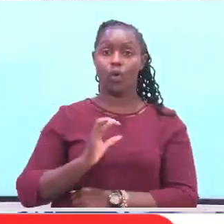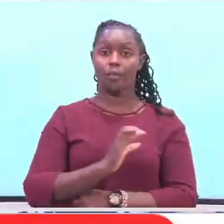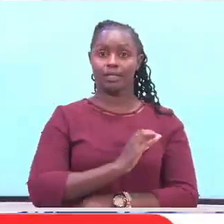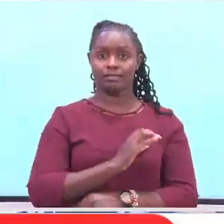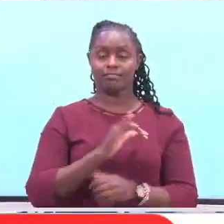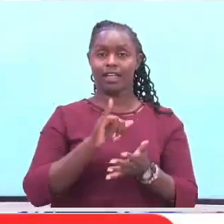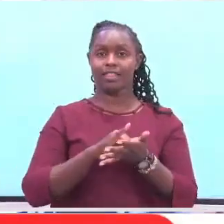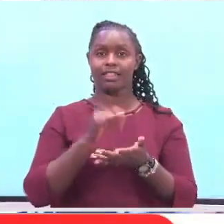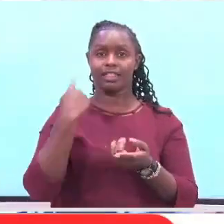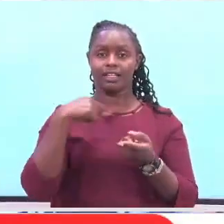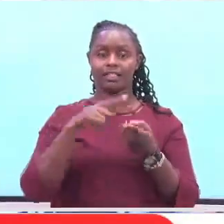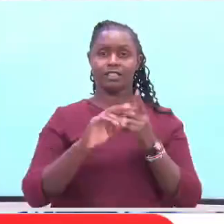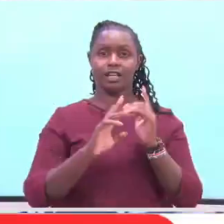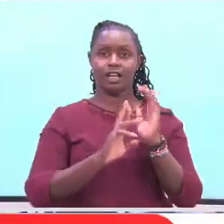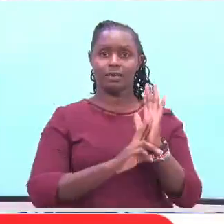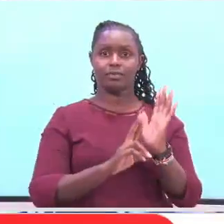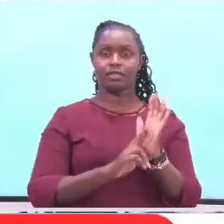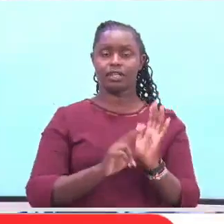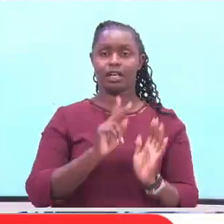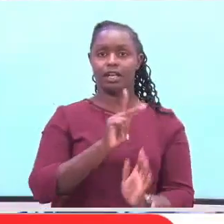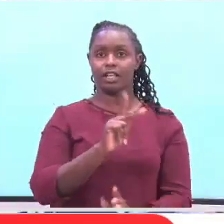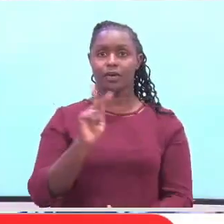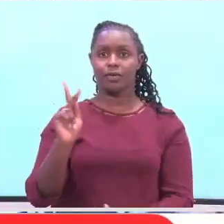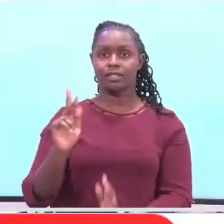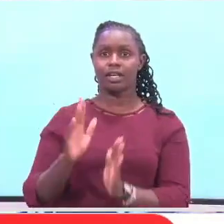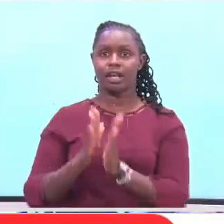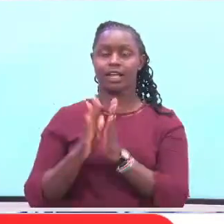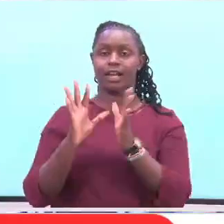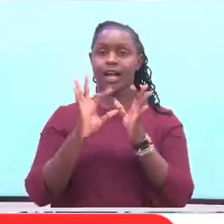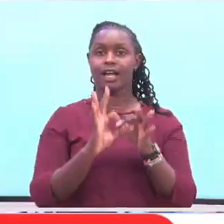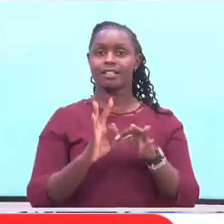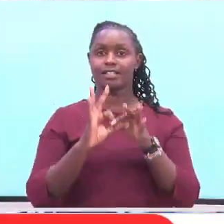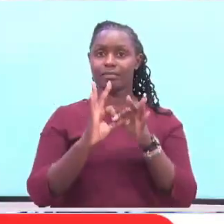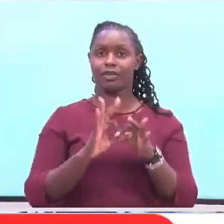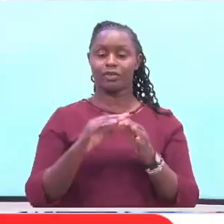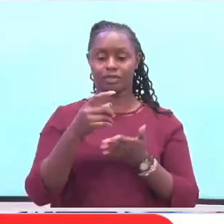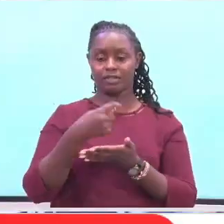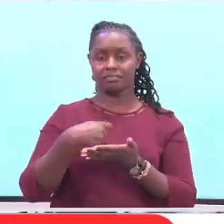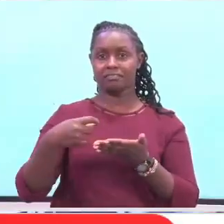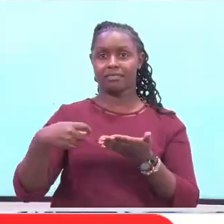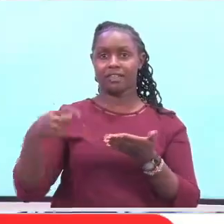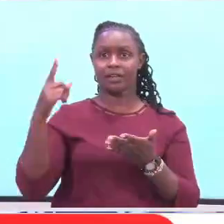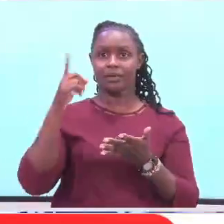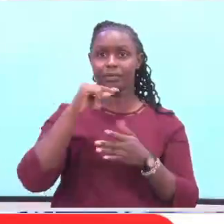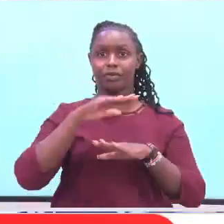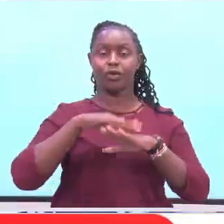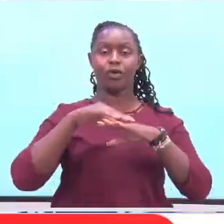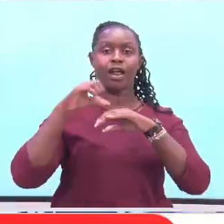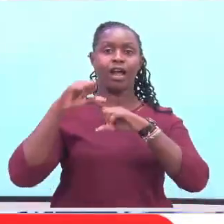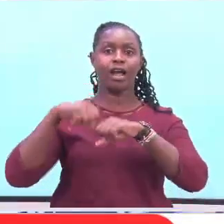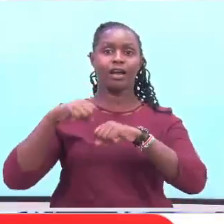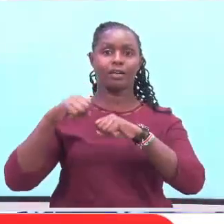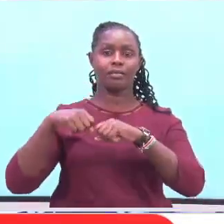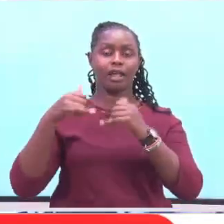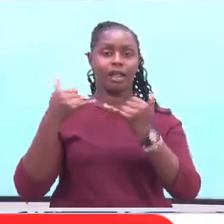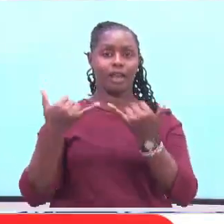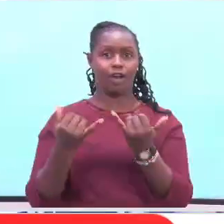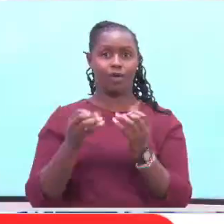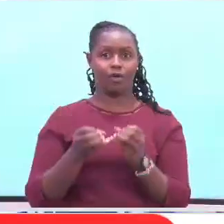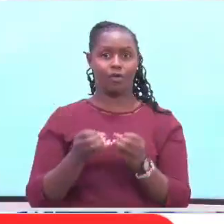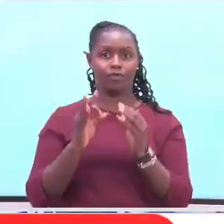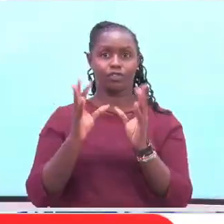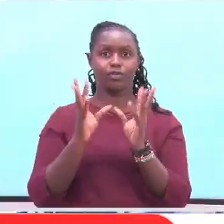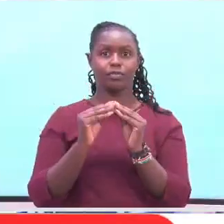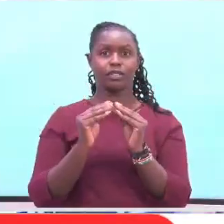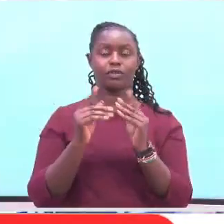Kenya Kwanza na Azimio hii leo imetia saini mkataba wa maelewano na ajenda ya kikao hicho kinachotarajiwa kwanza siku ya Ijumaa. Hatua ya